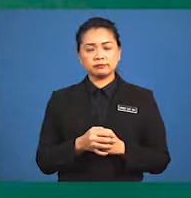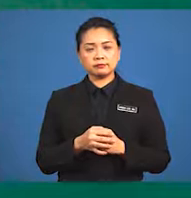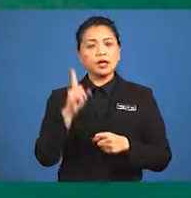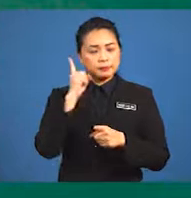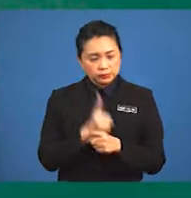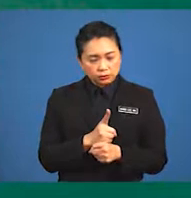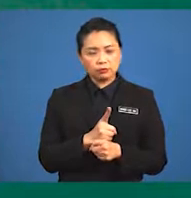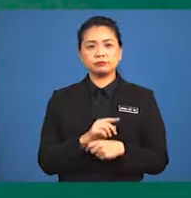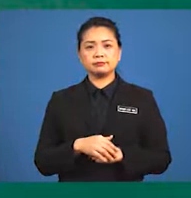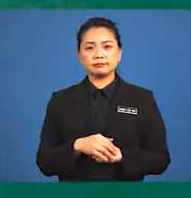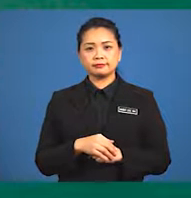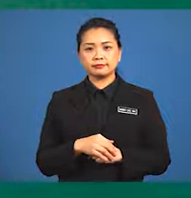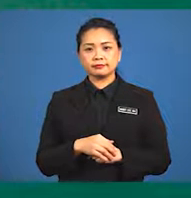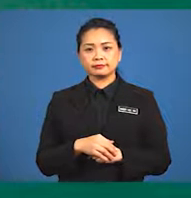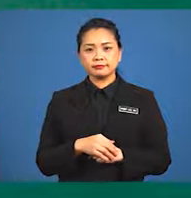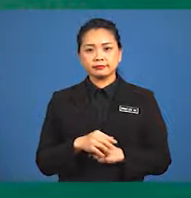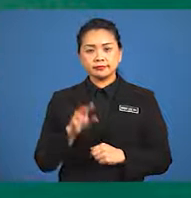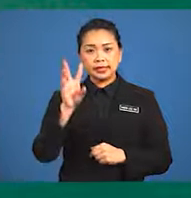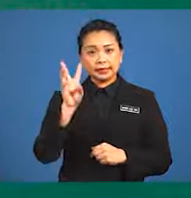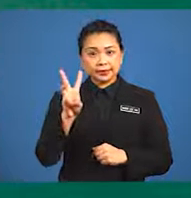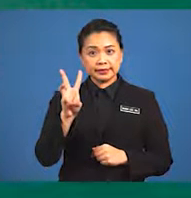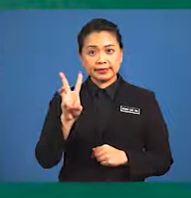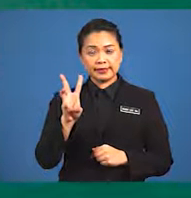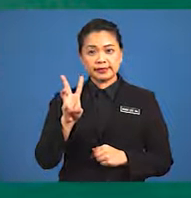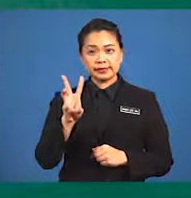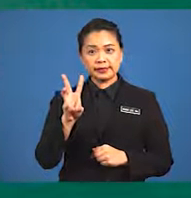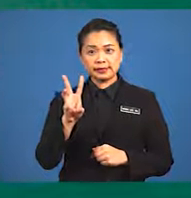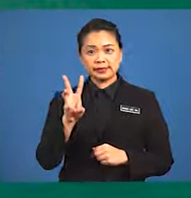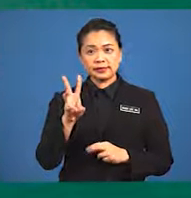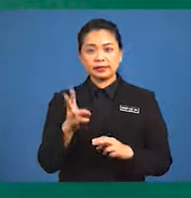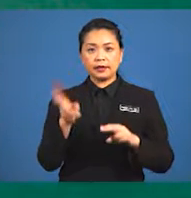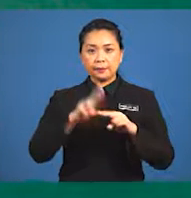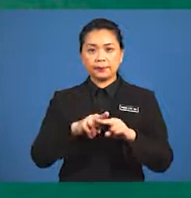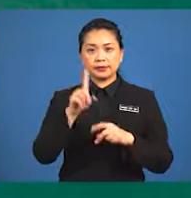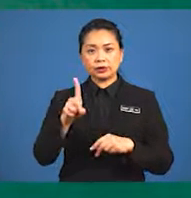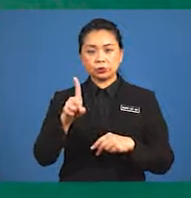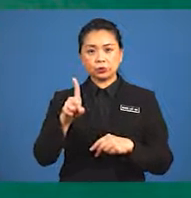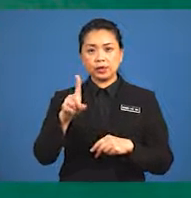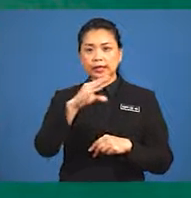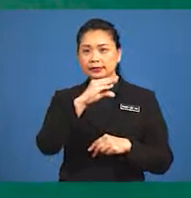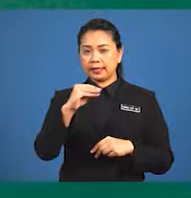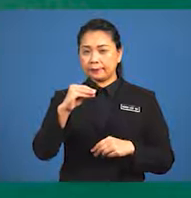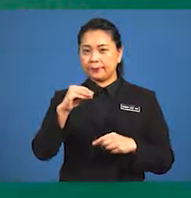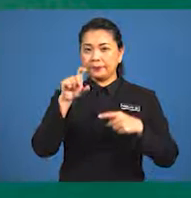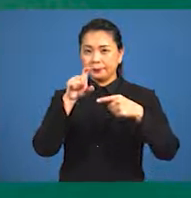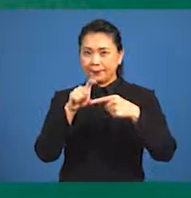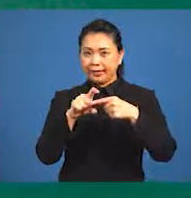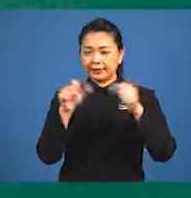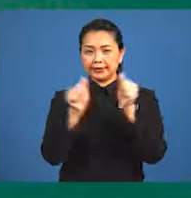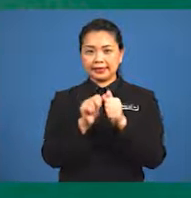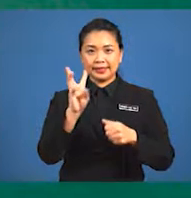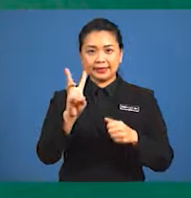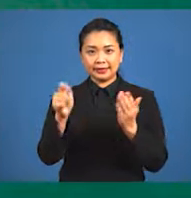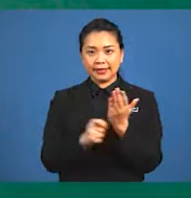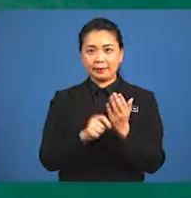Ya, betul. Iaitu 6. Kemudian, bahagi sebutan tersebut dengan 6 tambah